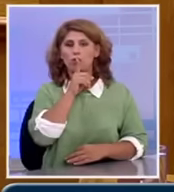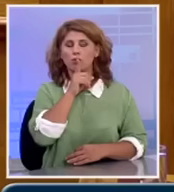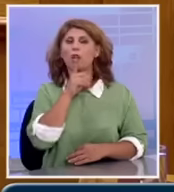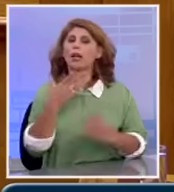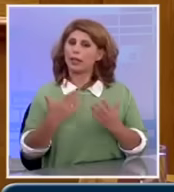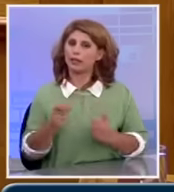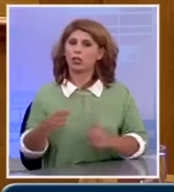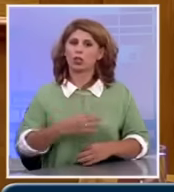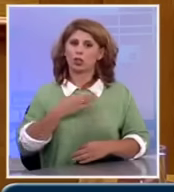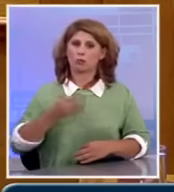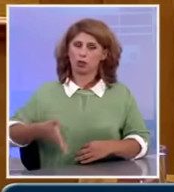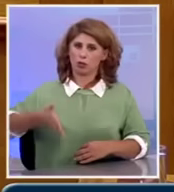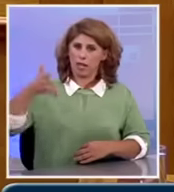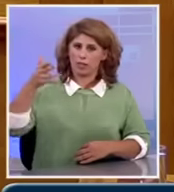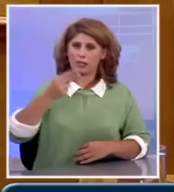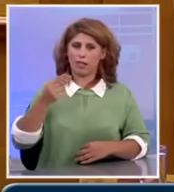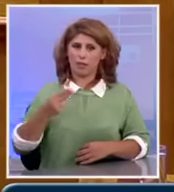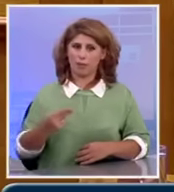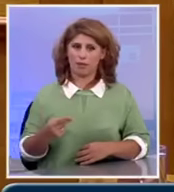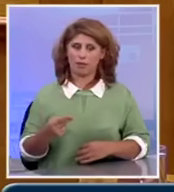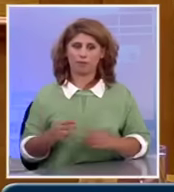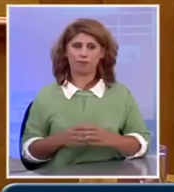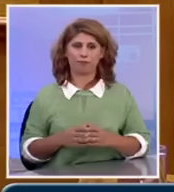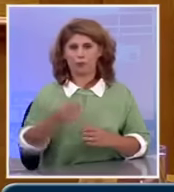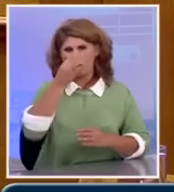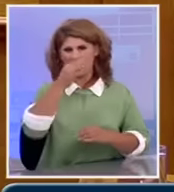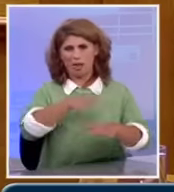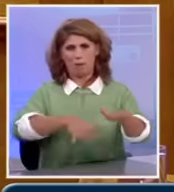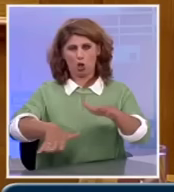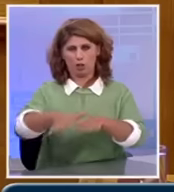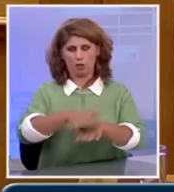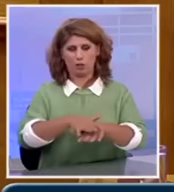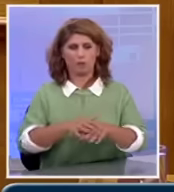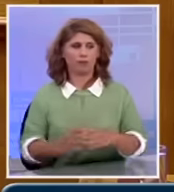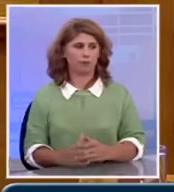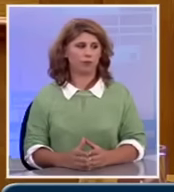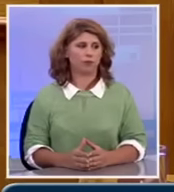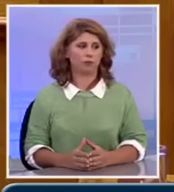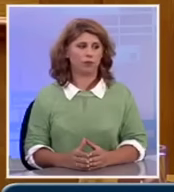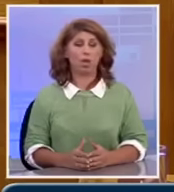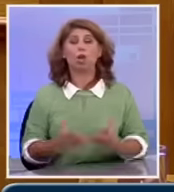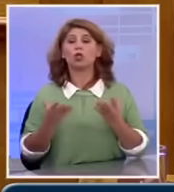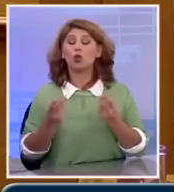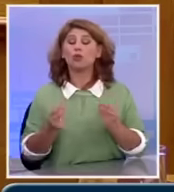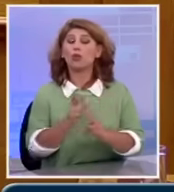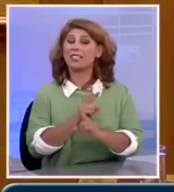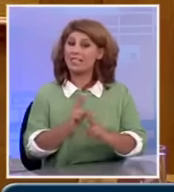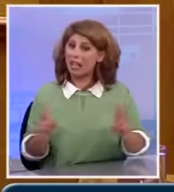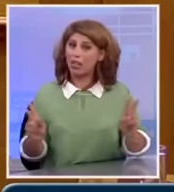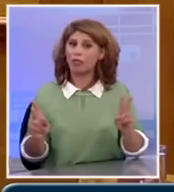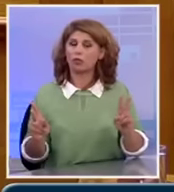ο κύριος μητσοτάκης τα θέματα της διαπλοκής τόσο ξεκάθαρος